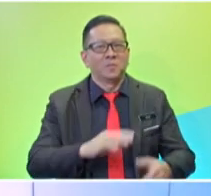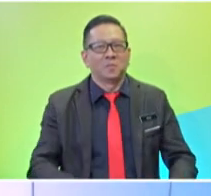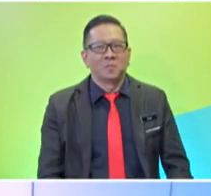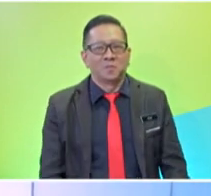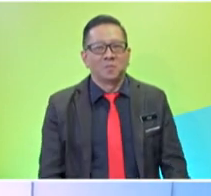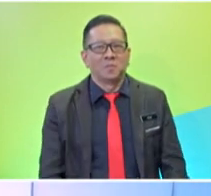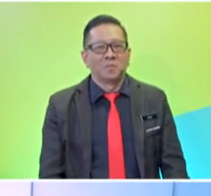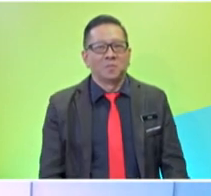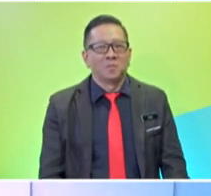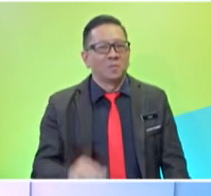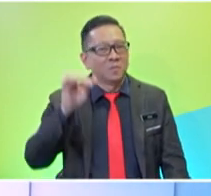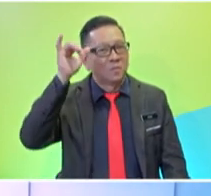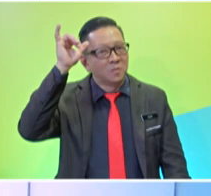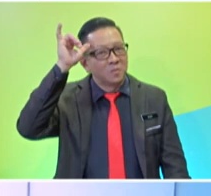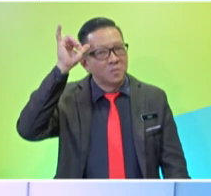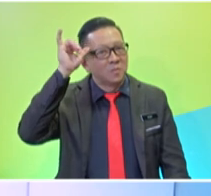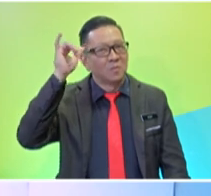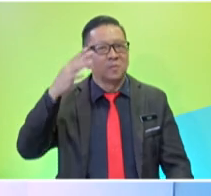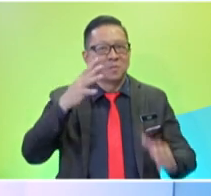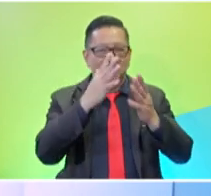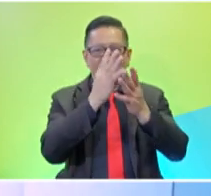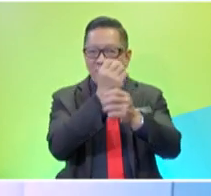mainnya Ya udah siap